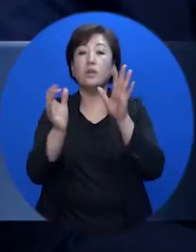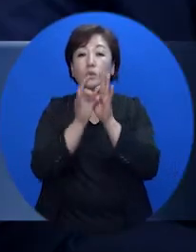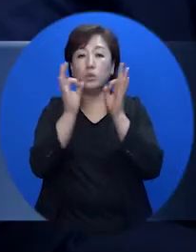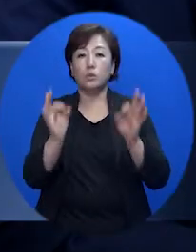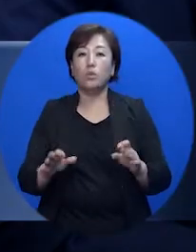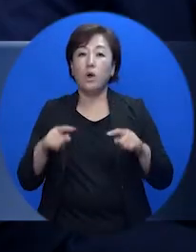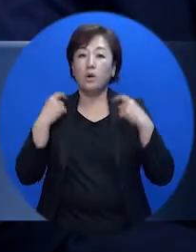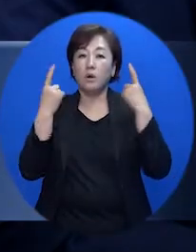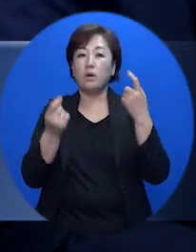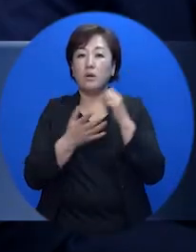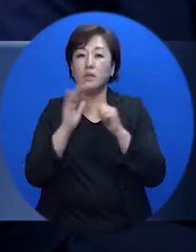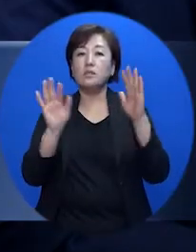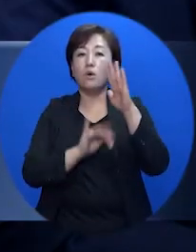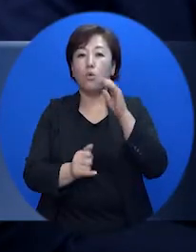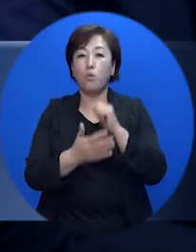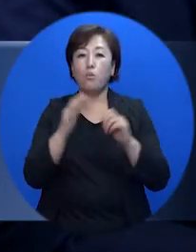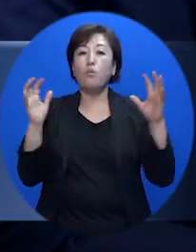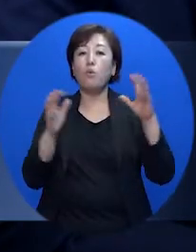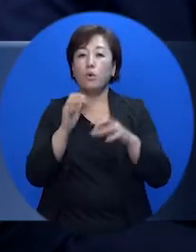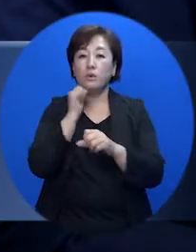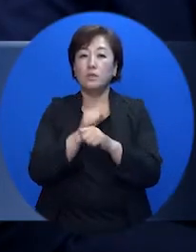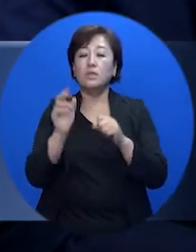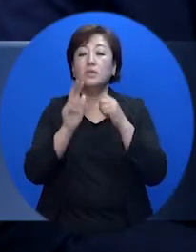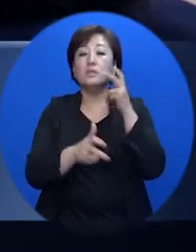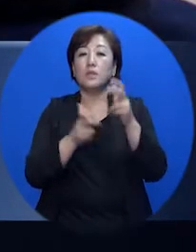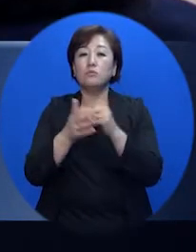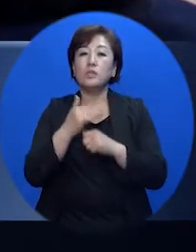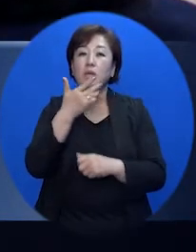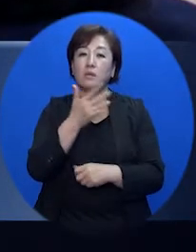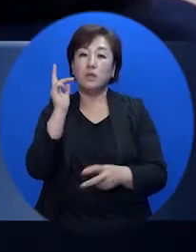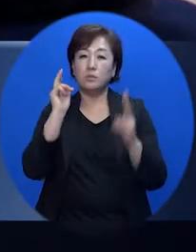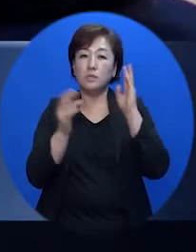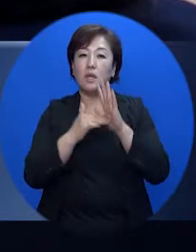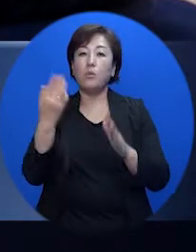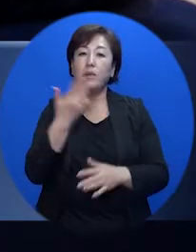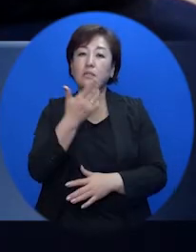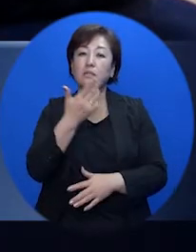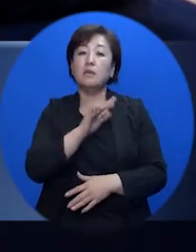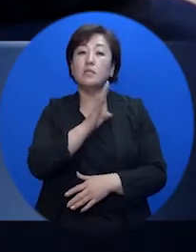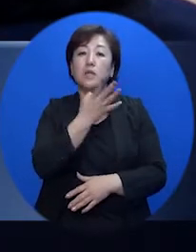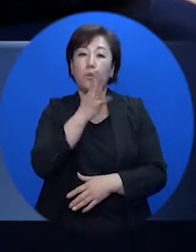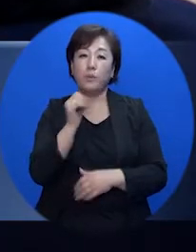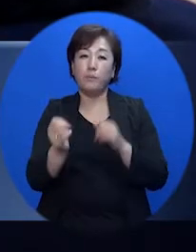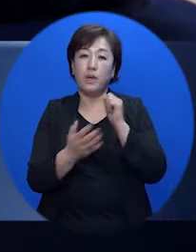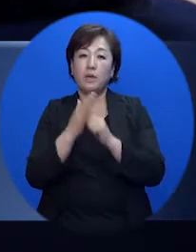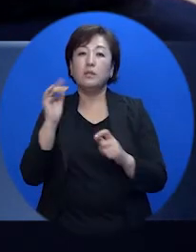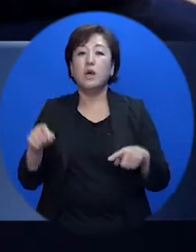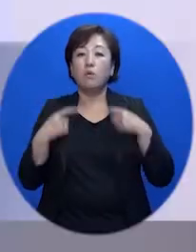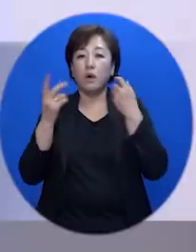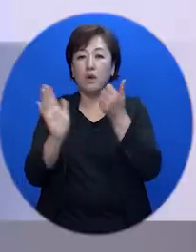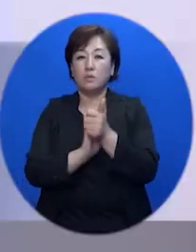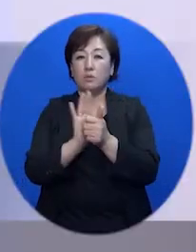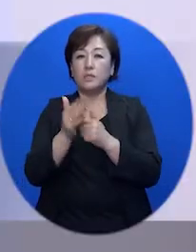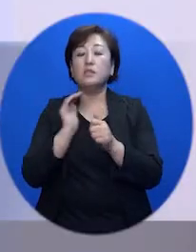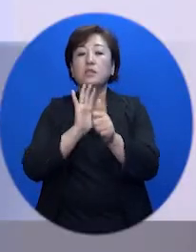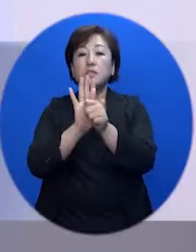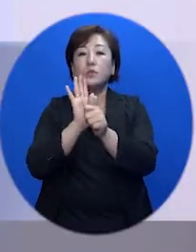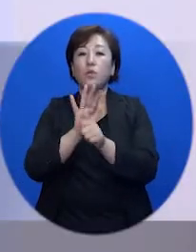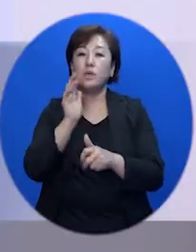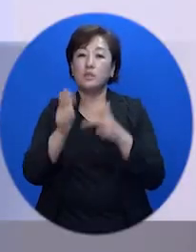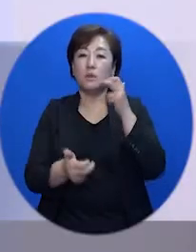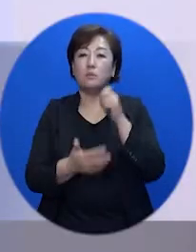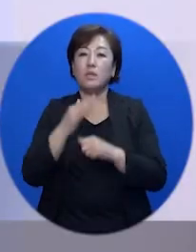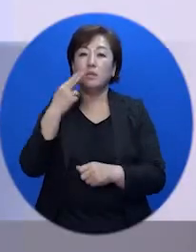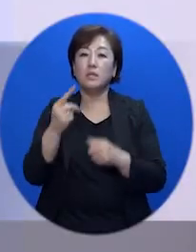관광벤처 스타트업 공모 사업에 8개 업체에 총 8,400만 원, 울산 관광 서비스 컨설팅 지원 사업